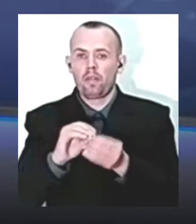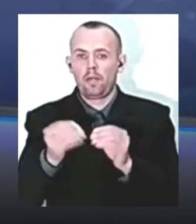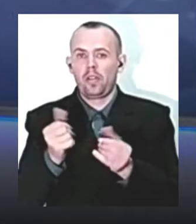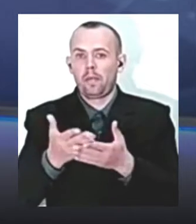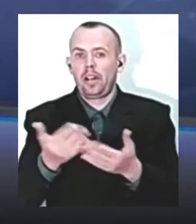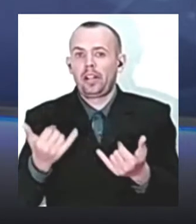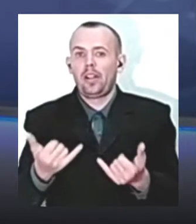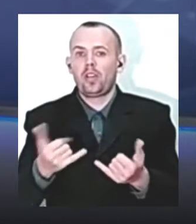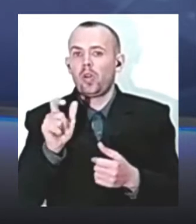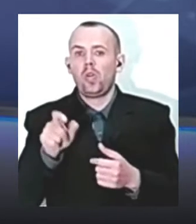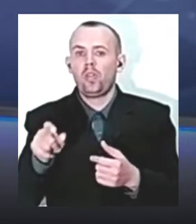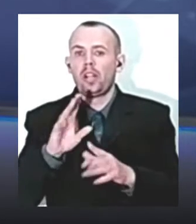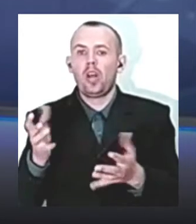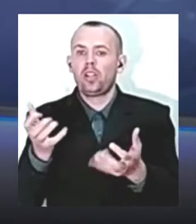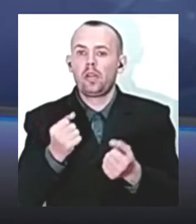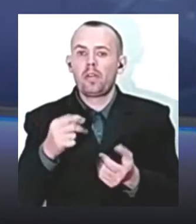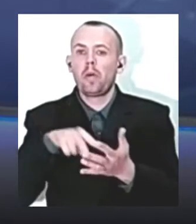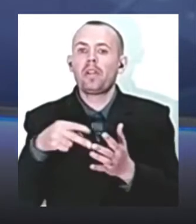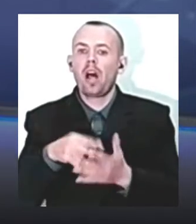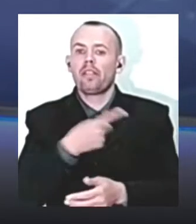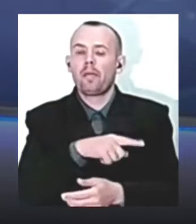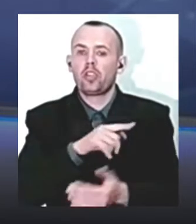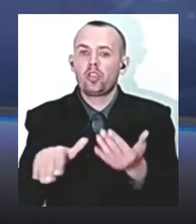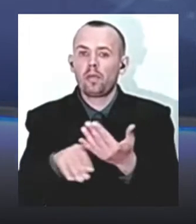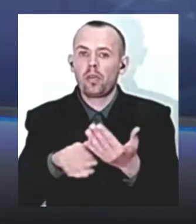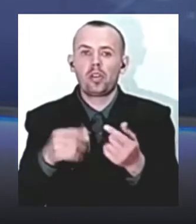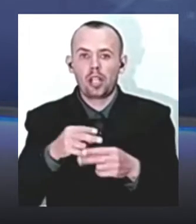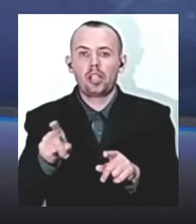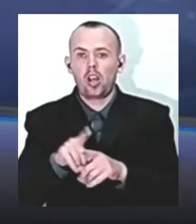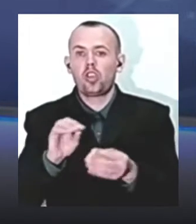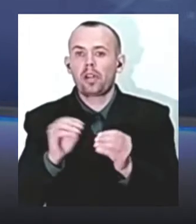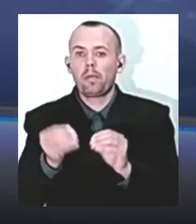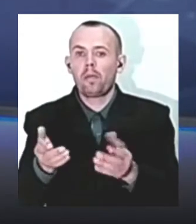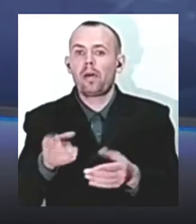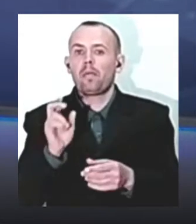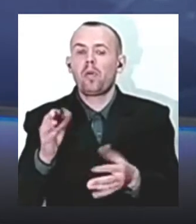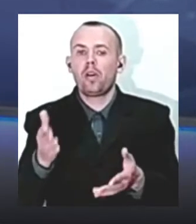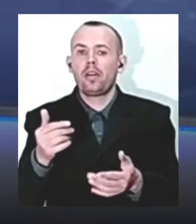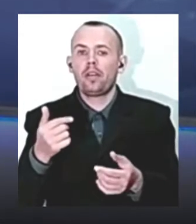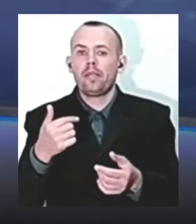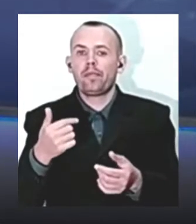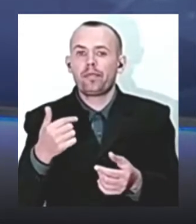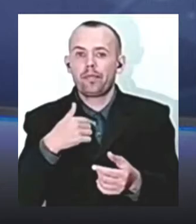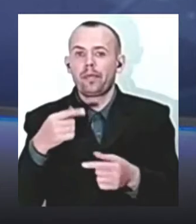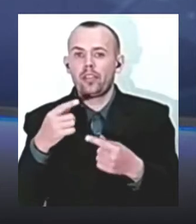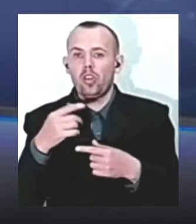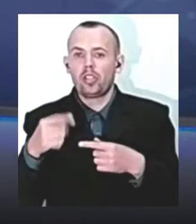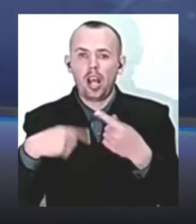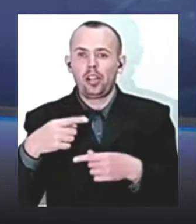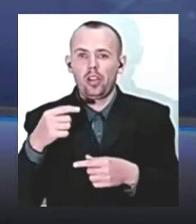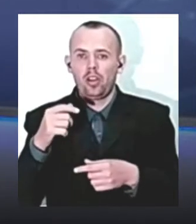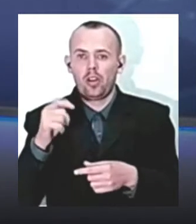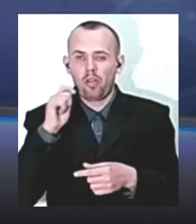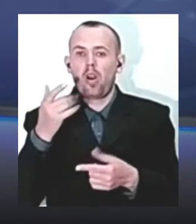не отримують планову медичну допомогу. Це також проблема, бо ми зіштовхнемось через декілька років, коли дійсно люди